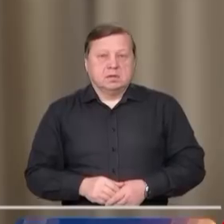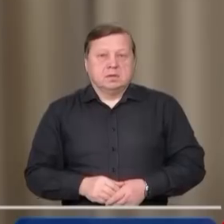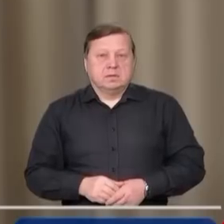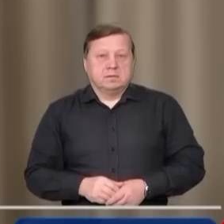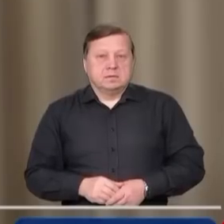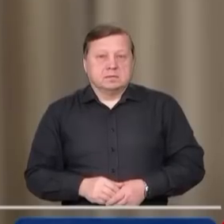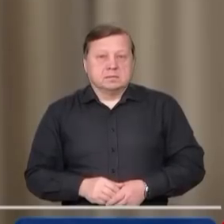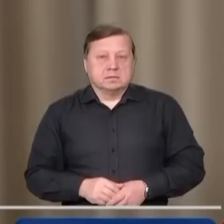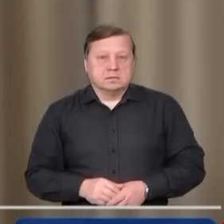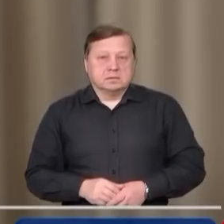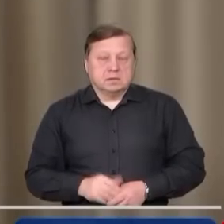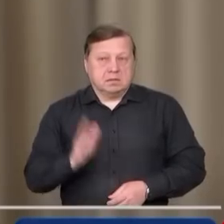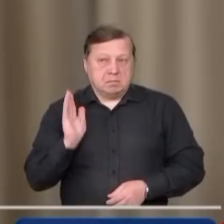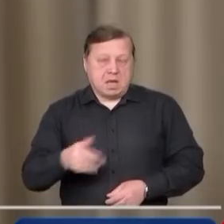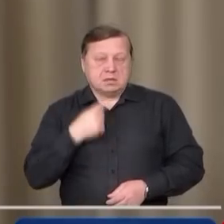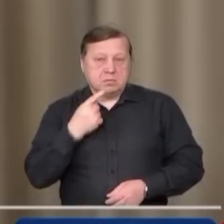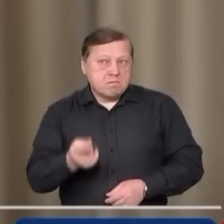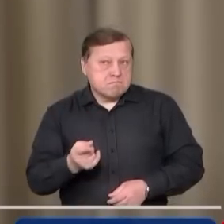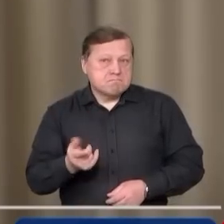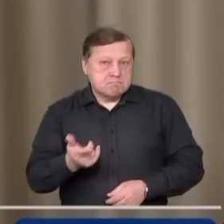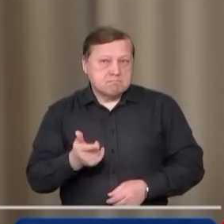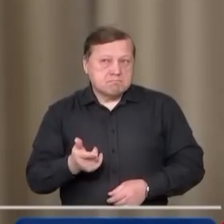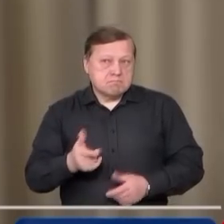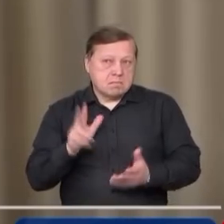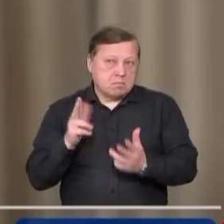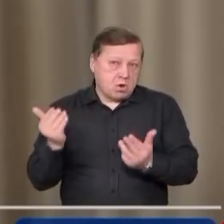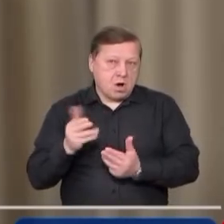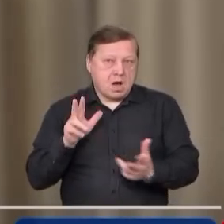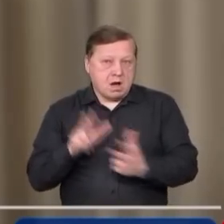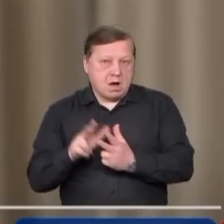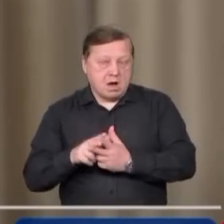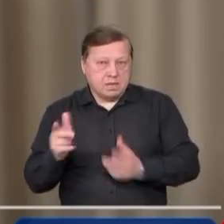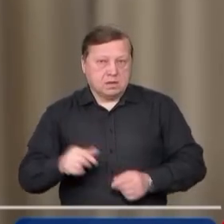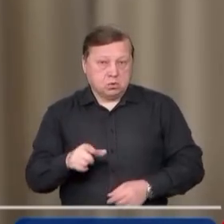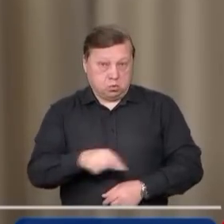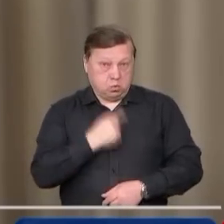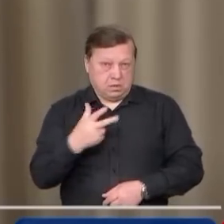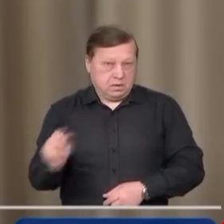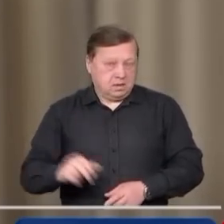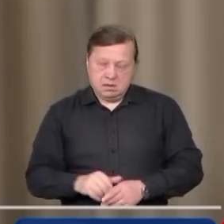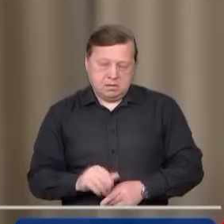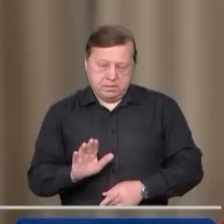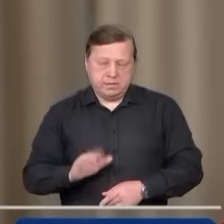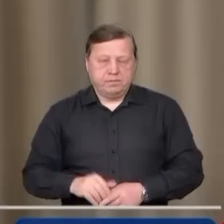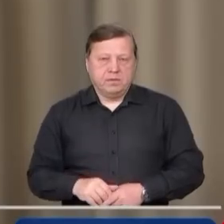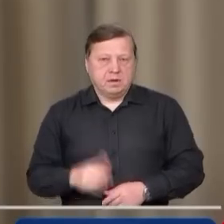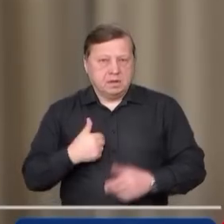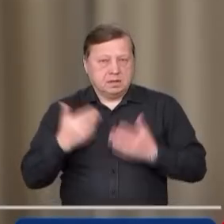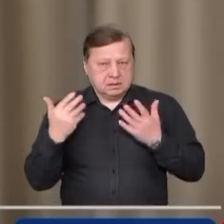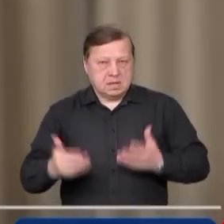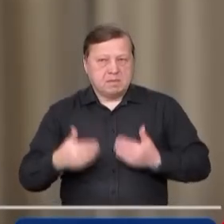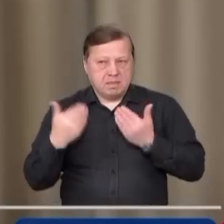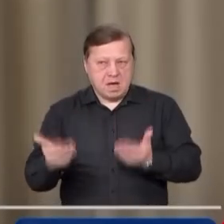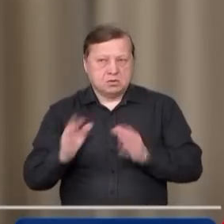nastąpi wyczekiwana kontrofensywa. To nie jest długi czas. Chcemy zapewnić odpowiednie